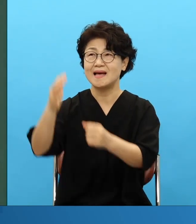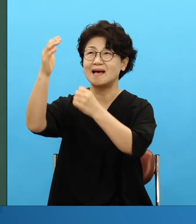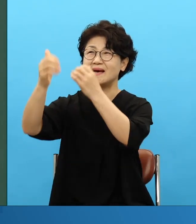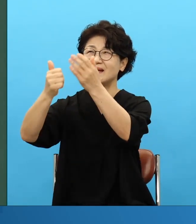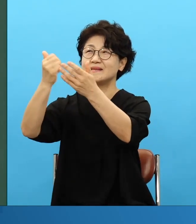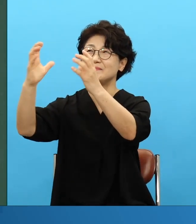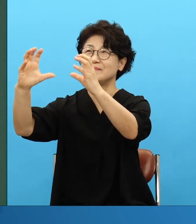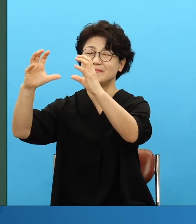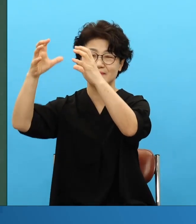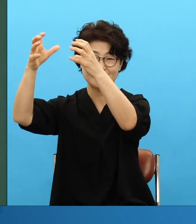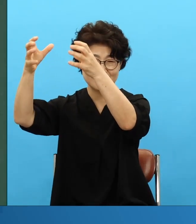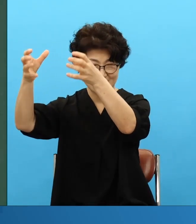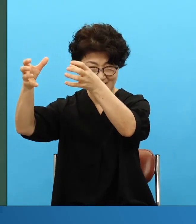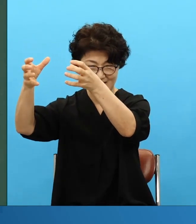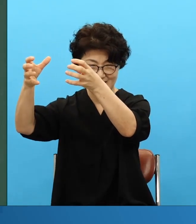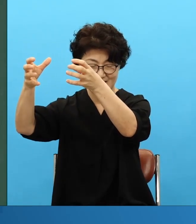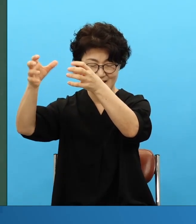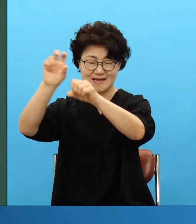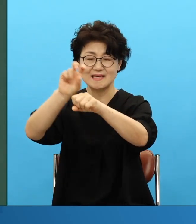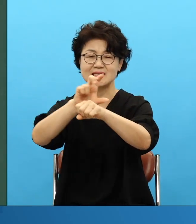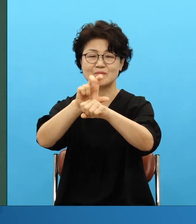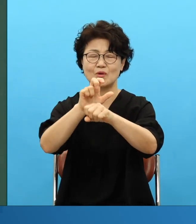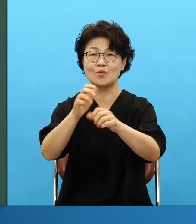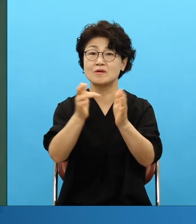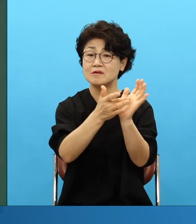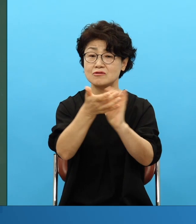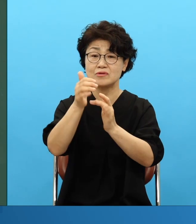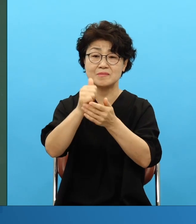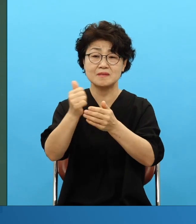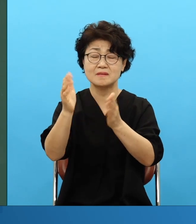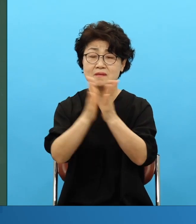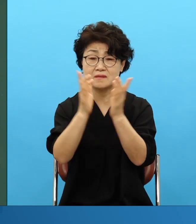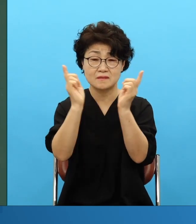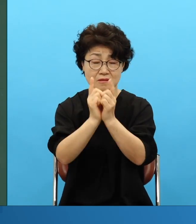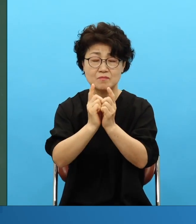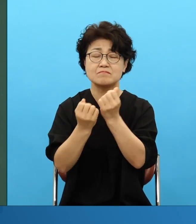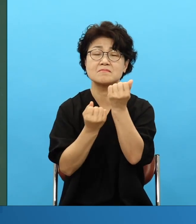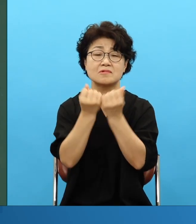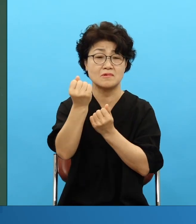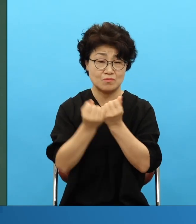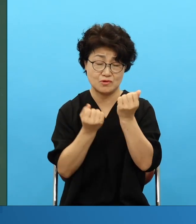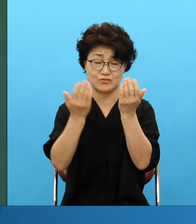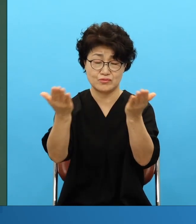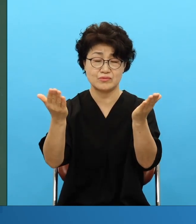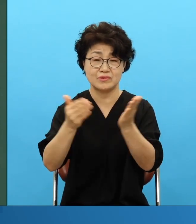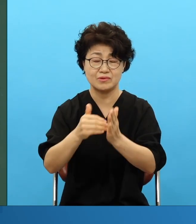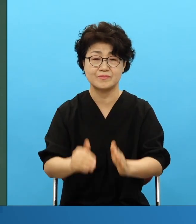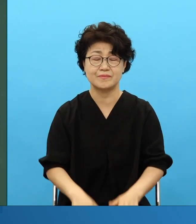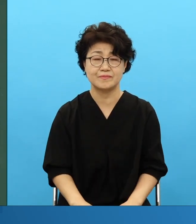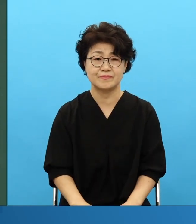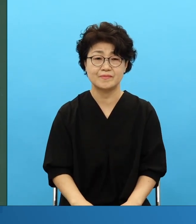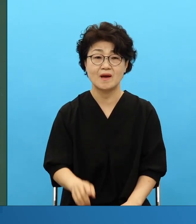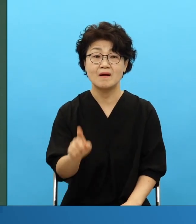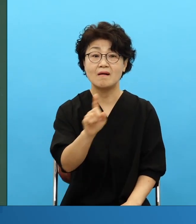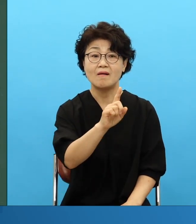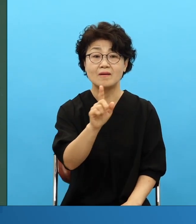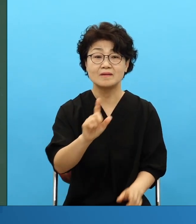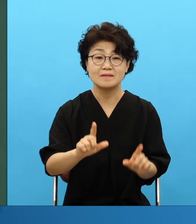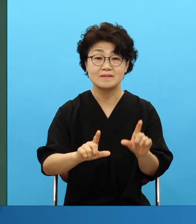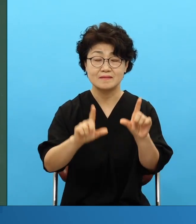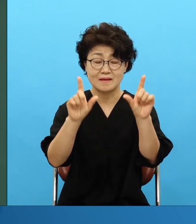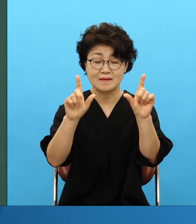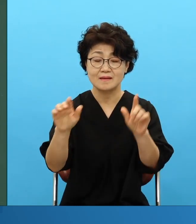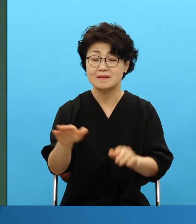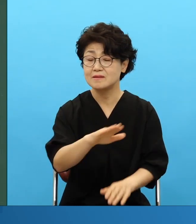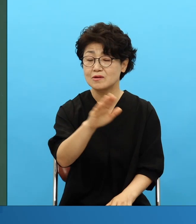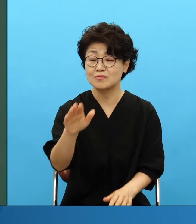The kingdom of God. 예수님이 설명을 한 거예요. And that's what Jesus explained about 자, this. 드디어 어느 날 여러분의 산업에 이 부분이